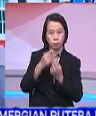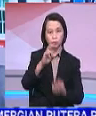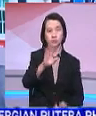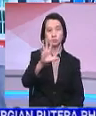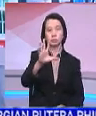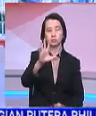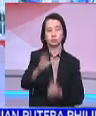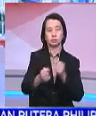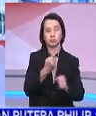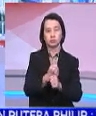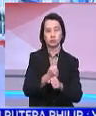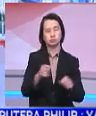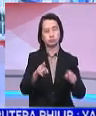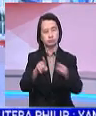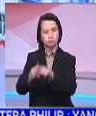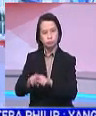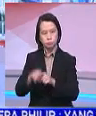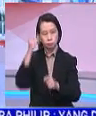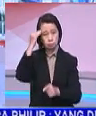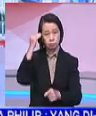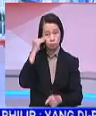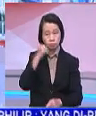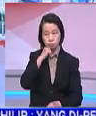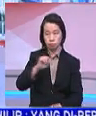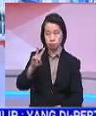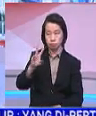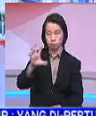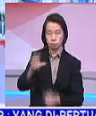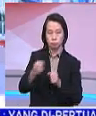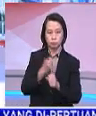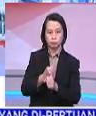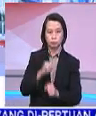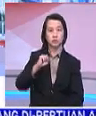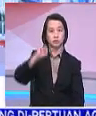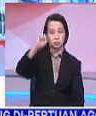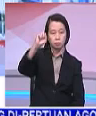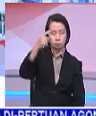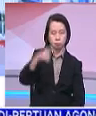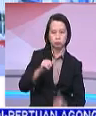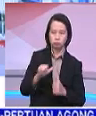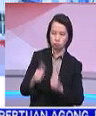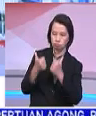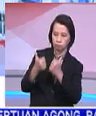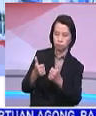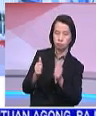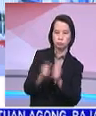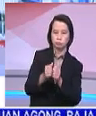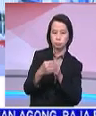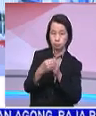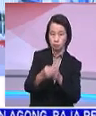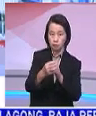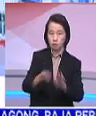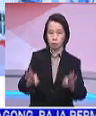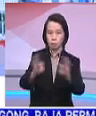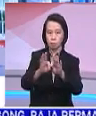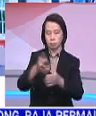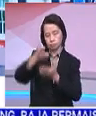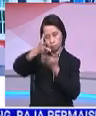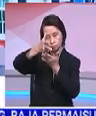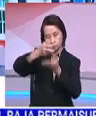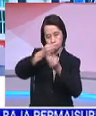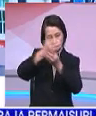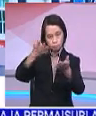ke-75 sejajar kematangan usianya RTM Sabah terus tampil unggul sebagai peneraju utama penyiaran